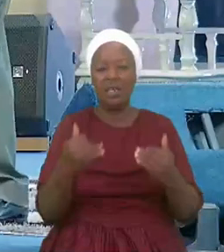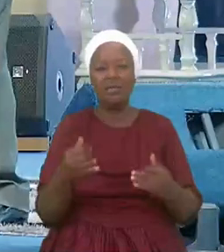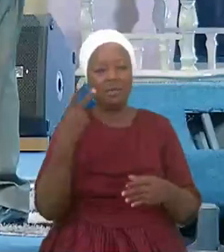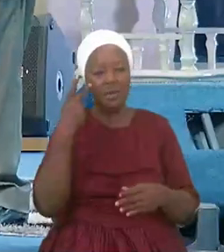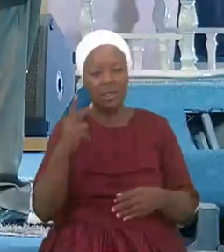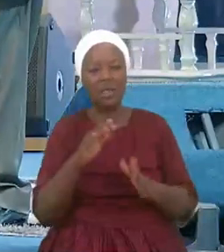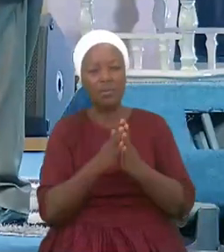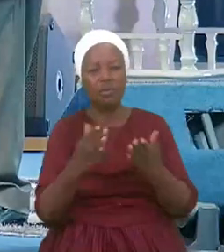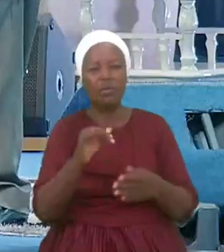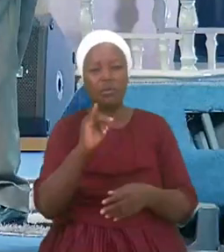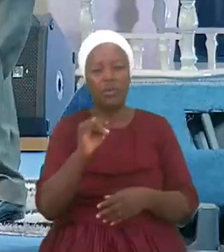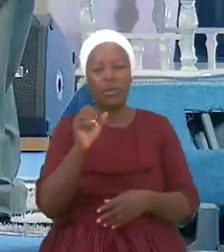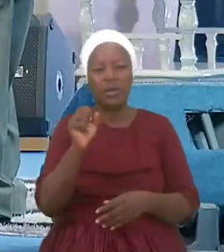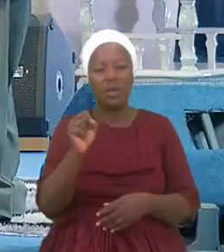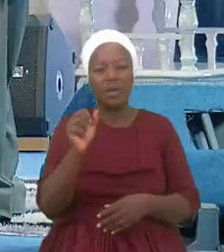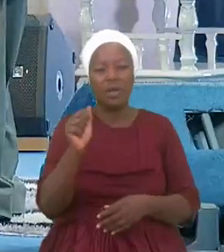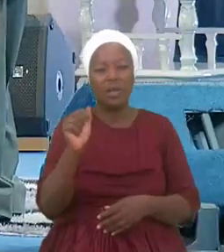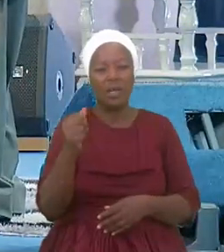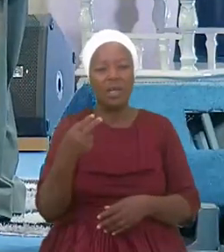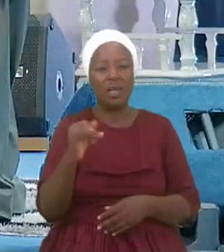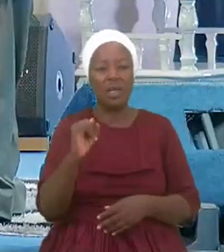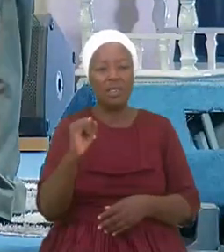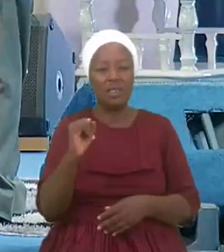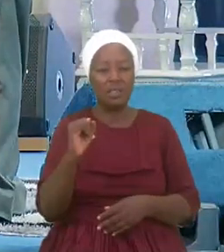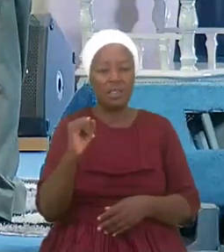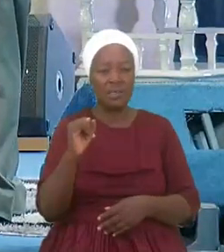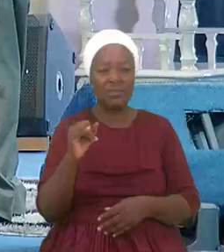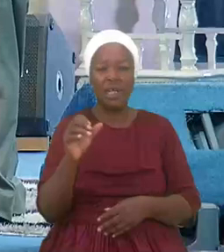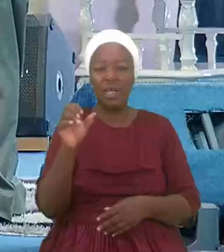produit de la suffisance de Dieu voyons